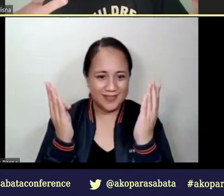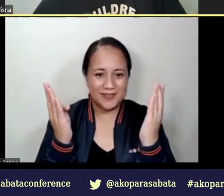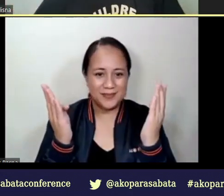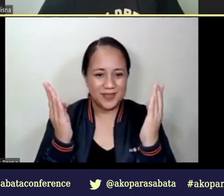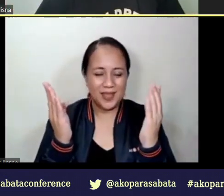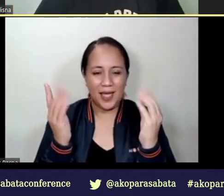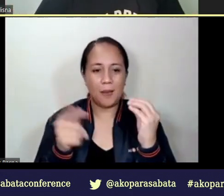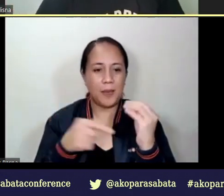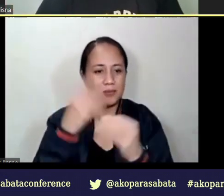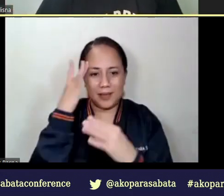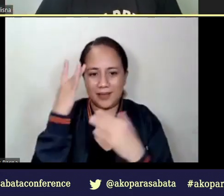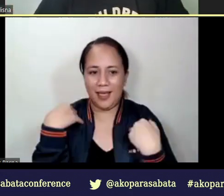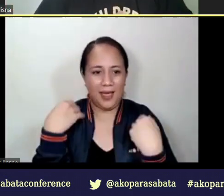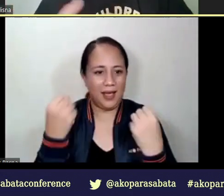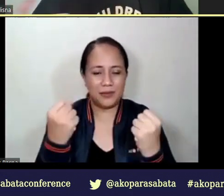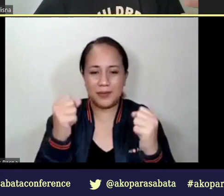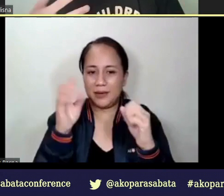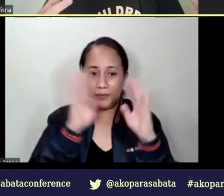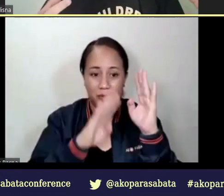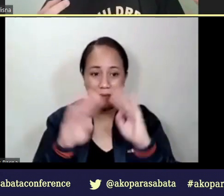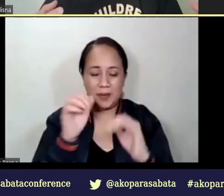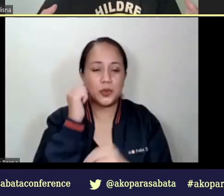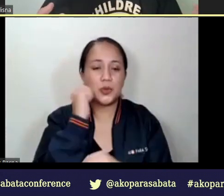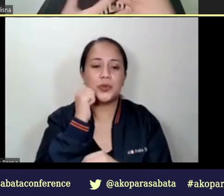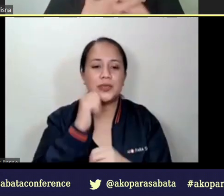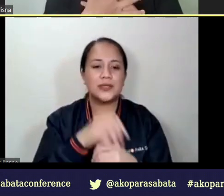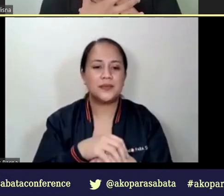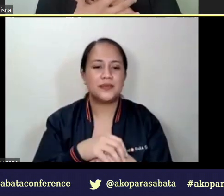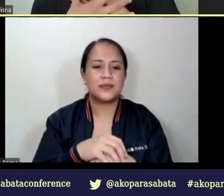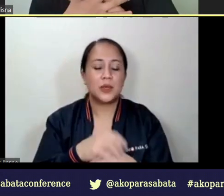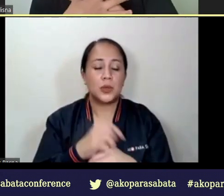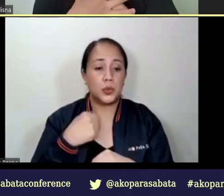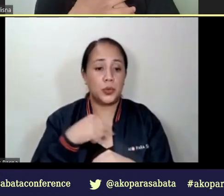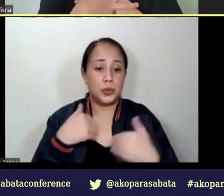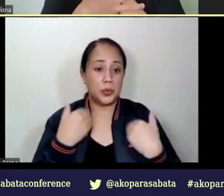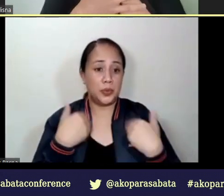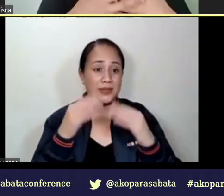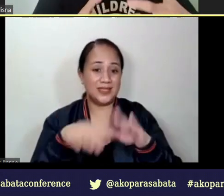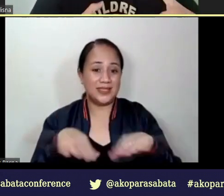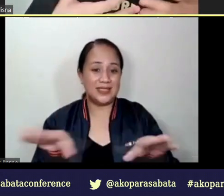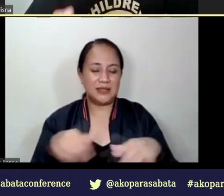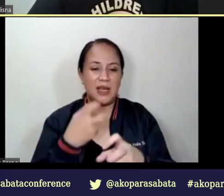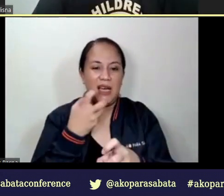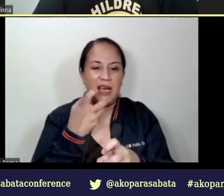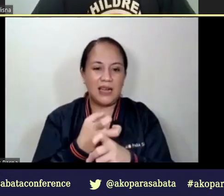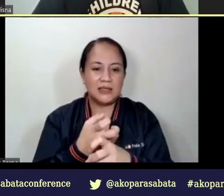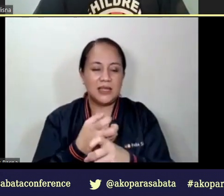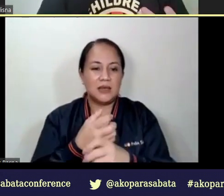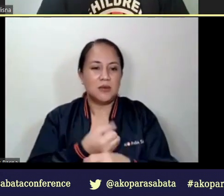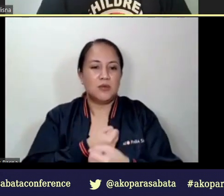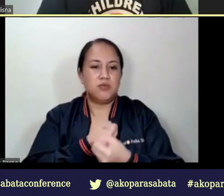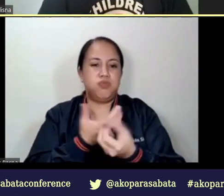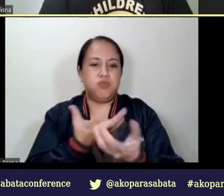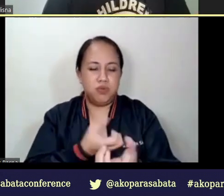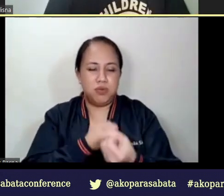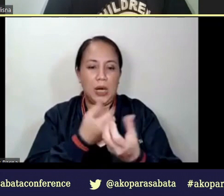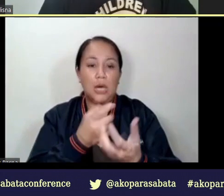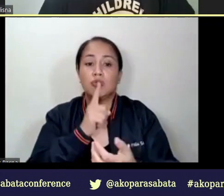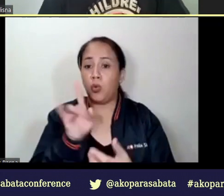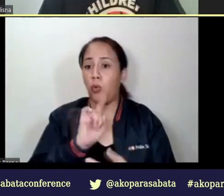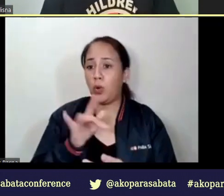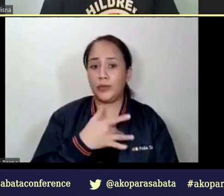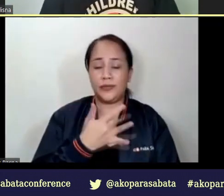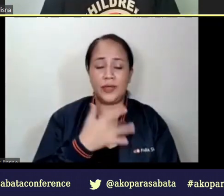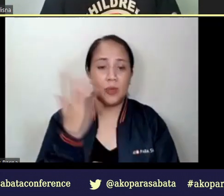about mental health issues, so madalas kaya minsan kaming mga youth and children nahihirapan mag-share ng aming tunay na